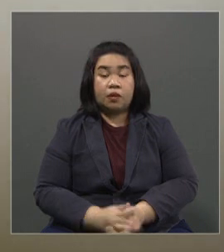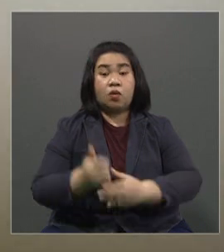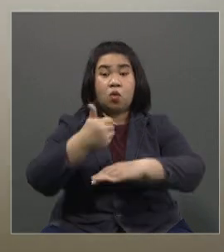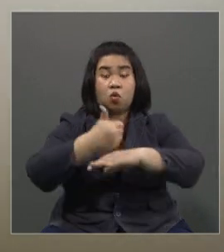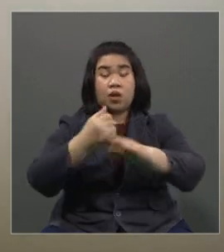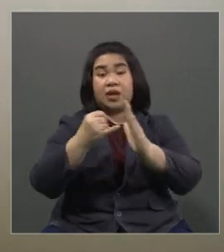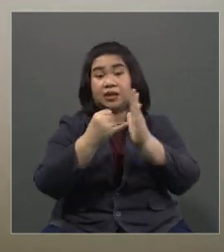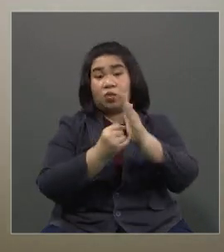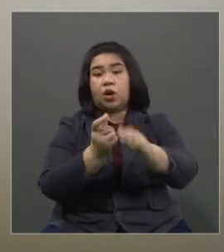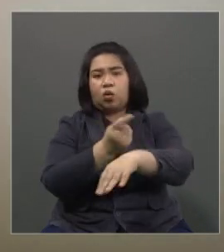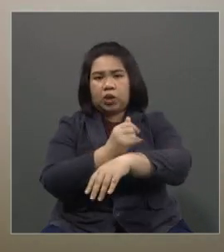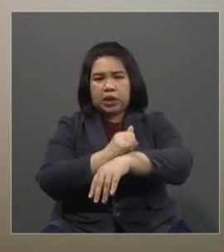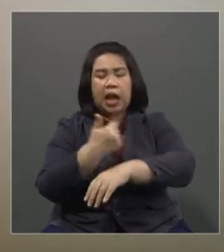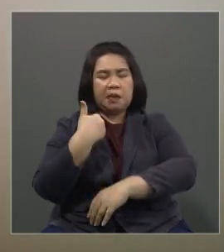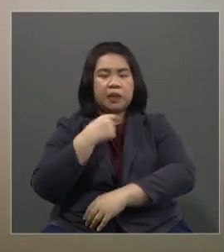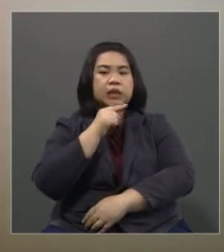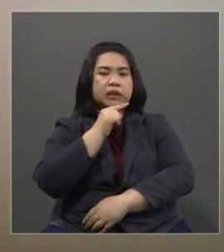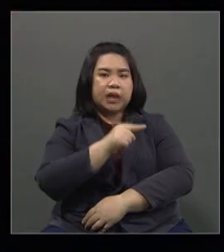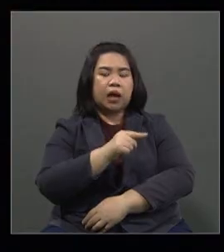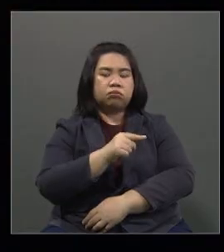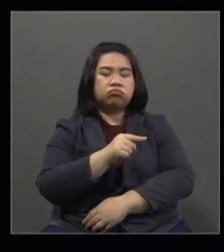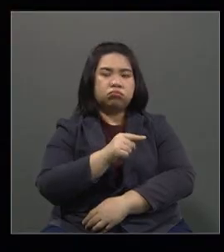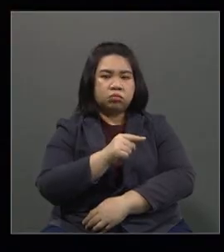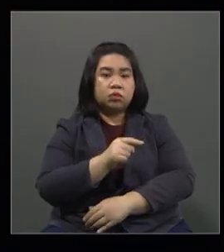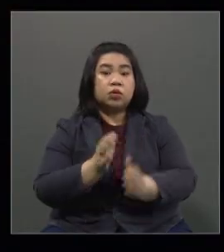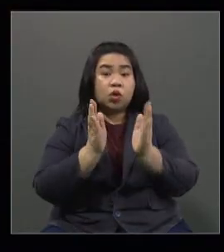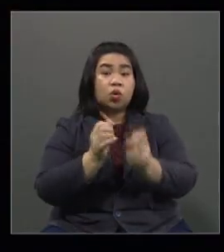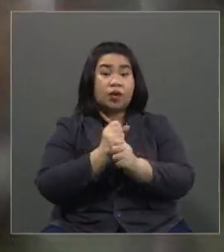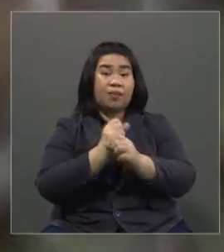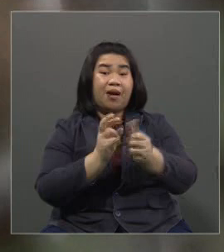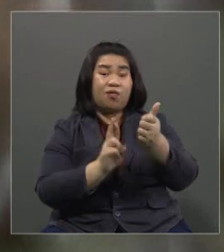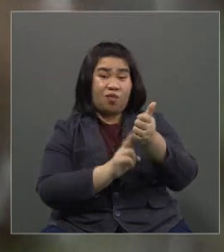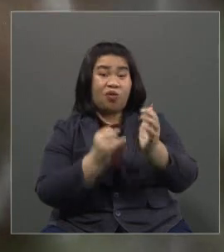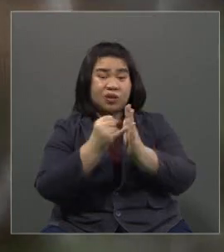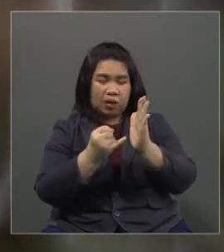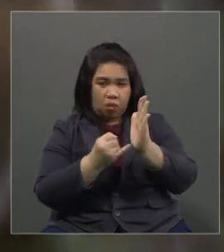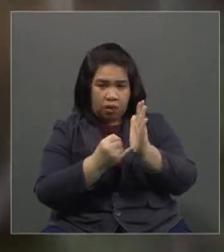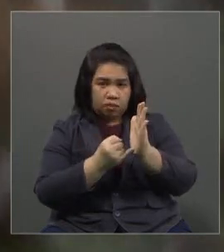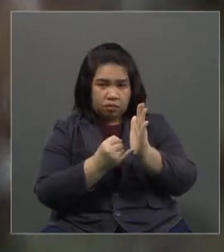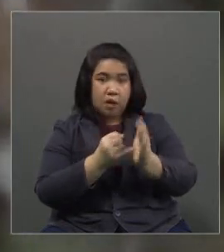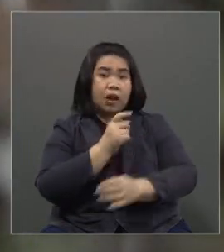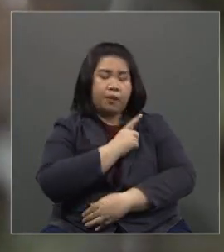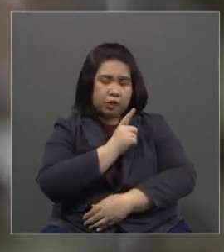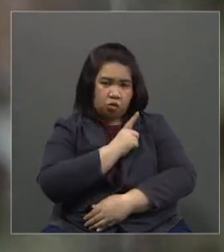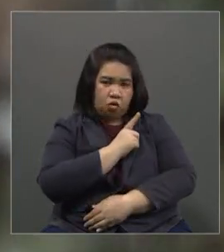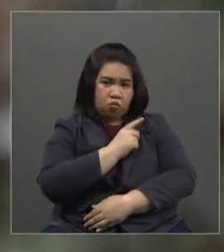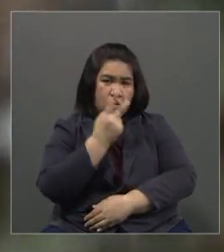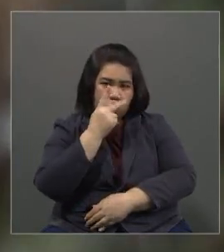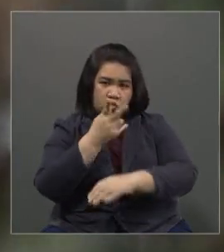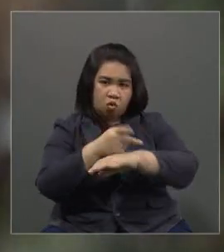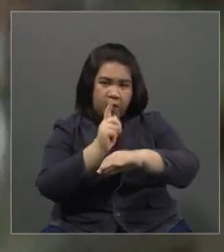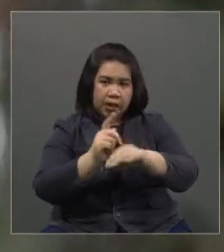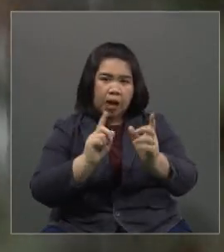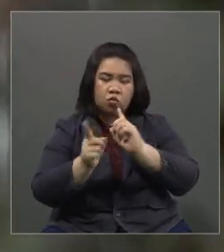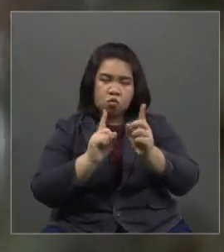จังหวัดพระนครศรีอยุทธยาก็มีการมอบหมายให้นายไพรัตน์เพชรยวนรองผู้ว่าราชการจังหวัดพระนครศรีอยุทยานะคะเป็นประธานในการประชุมนะ